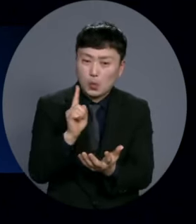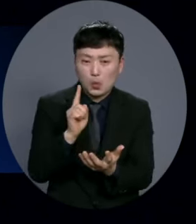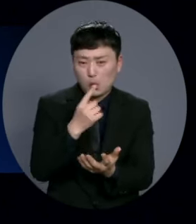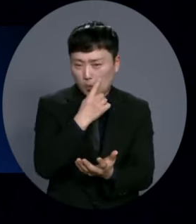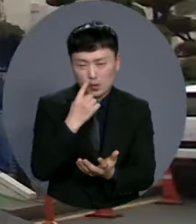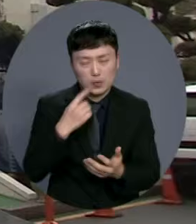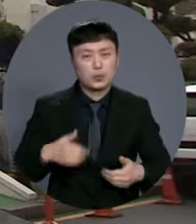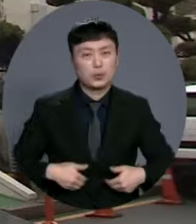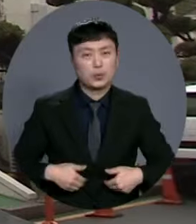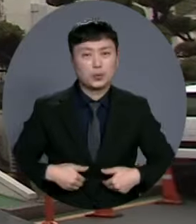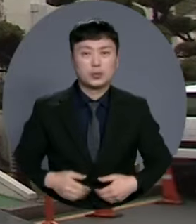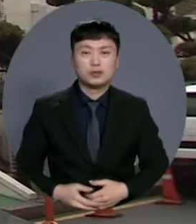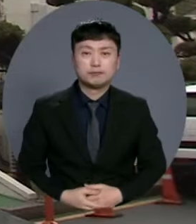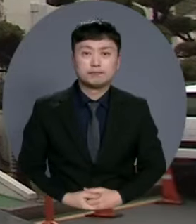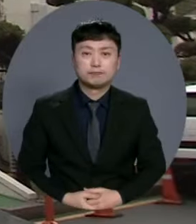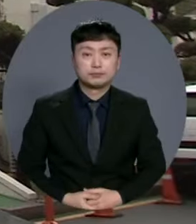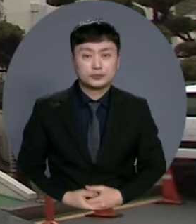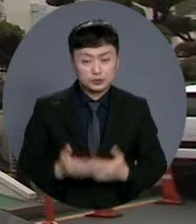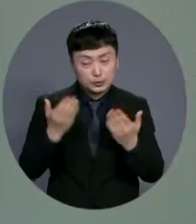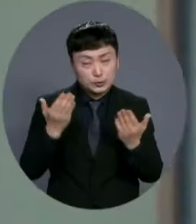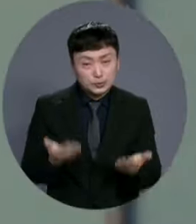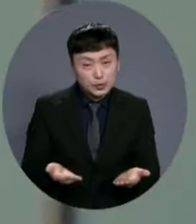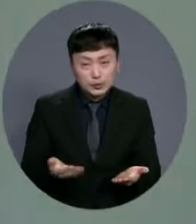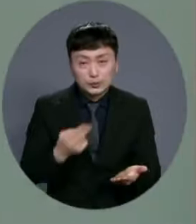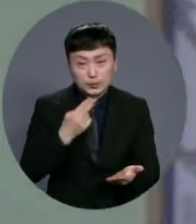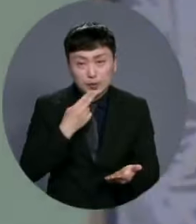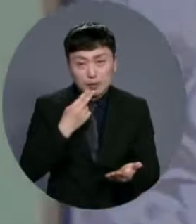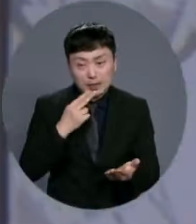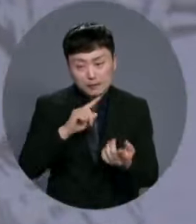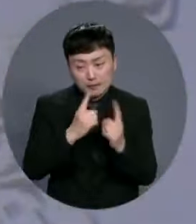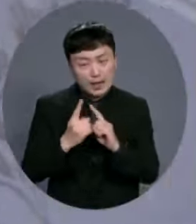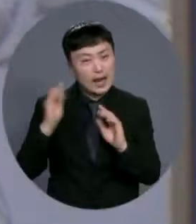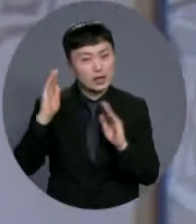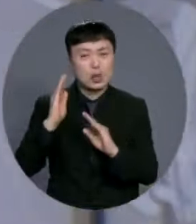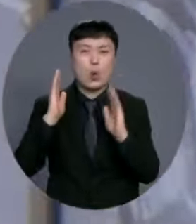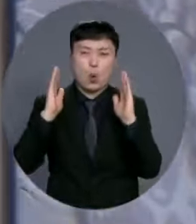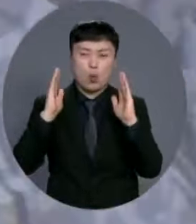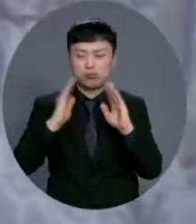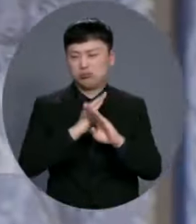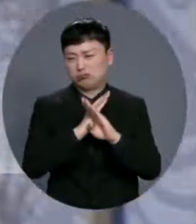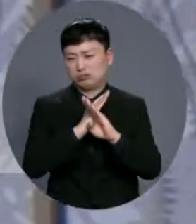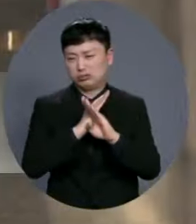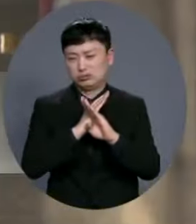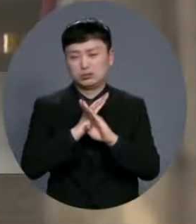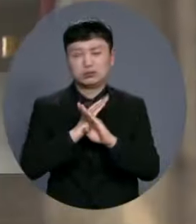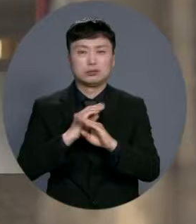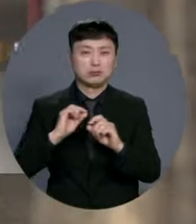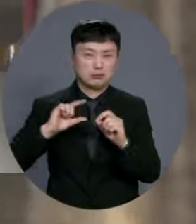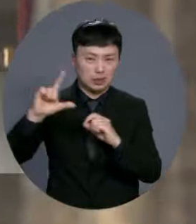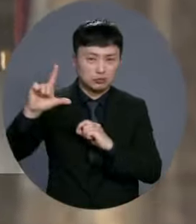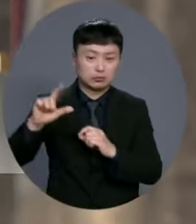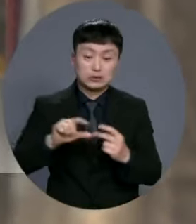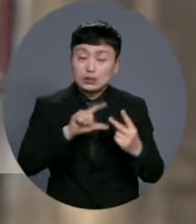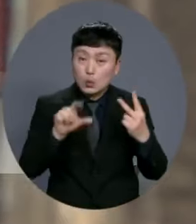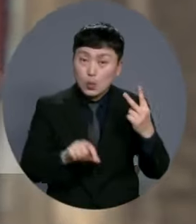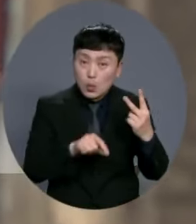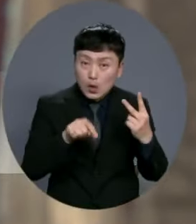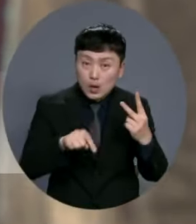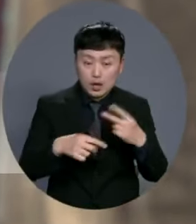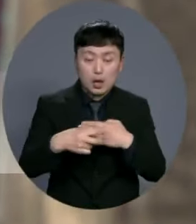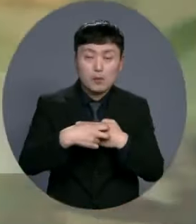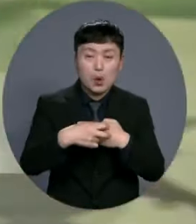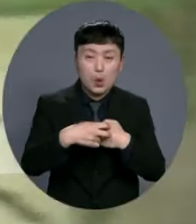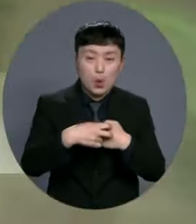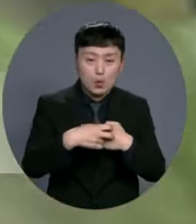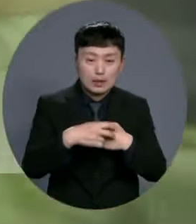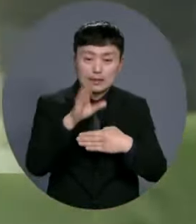거고. 휴학을 하지 않은 학생들은 수업 거부 움직임을 보이고 있습니다. 통상 2월 중에 병원 등에서